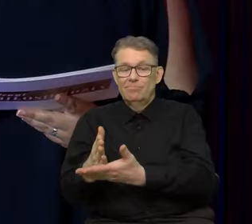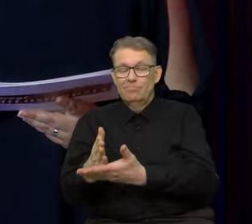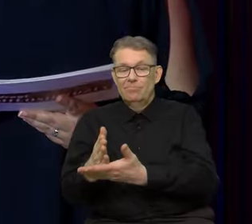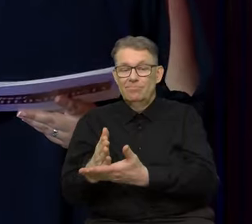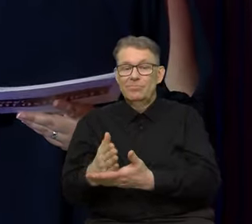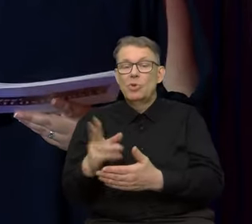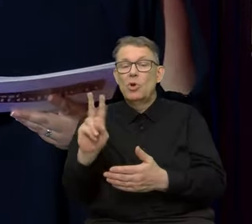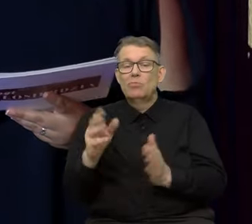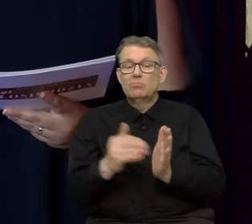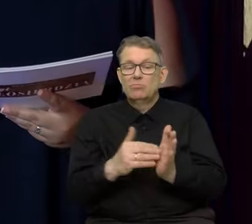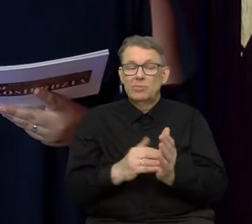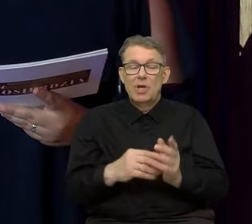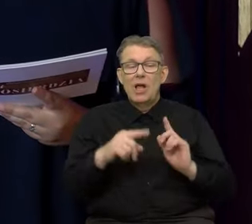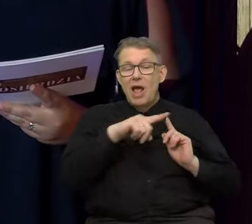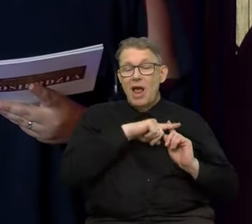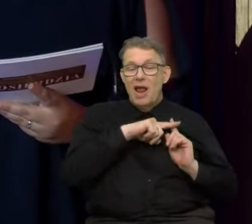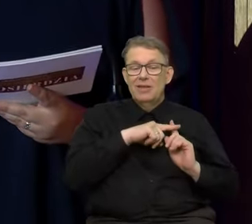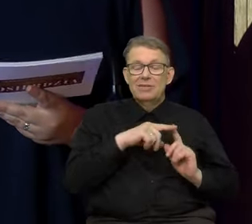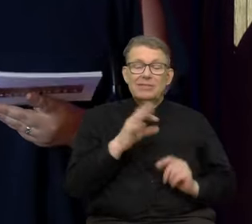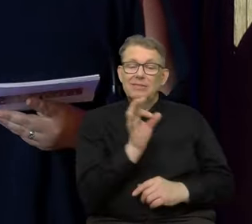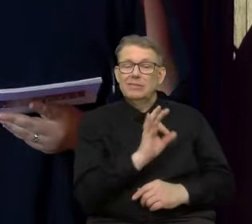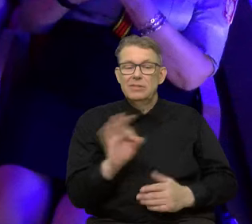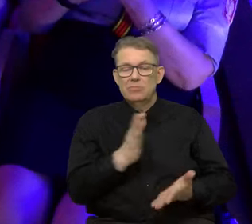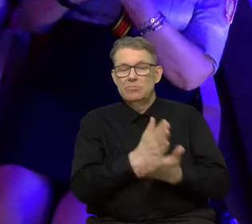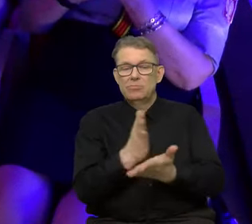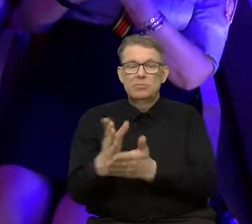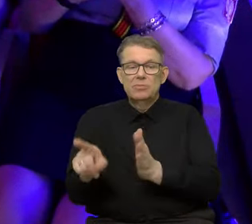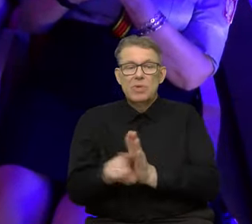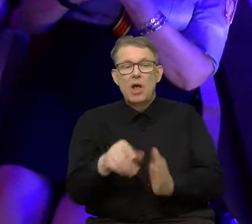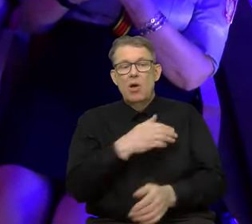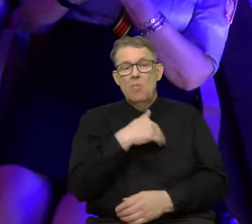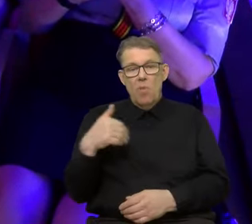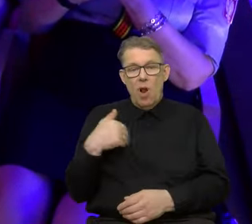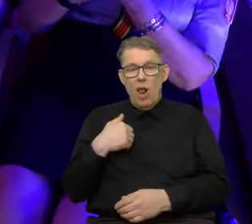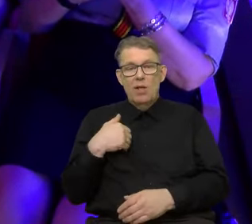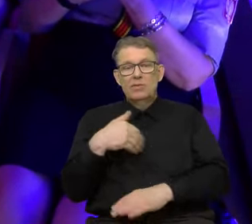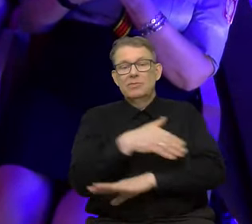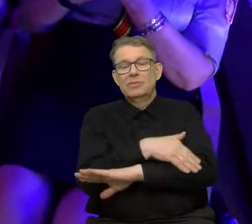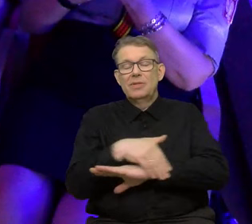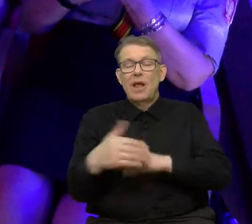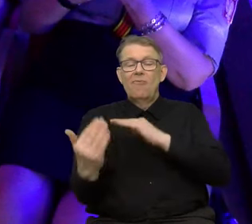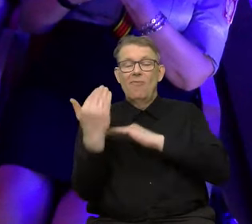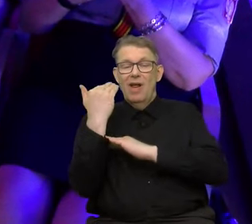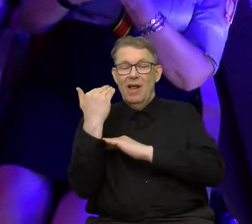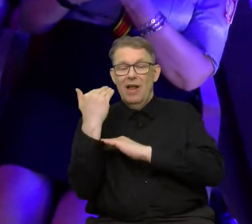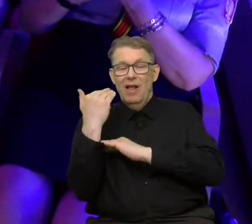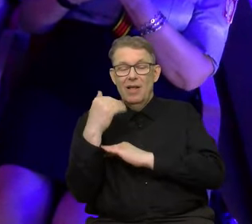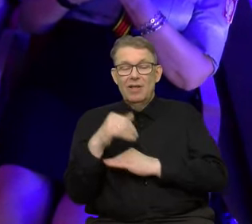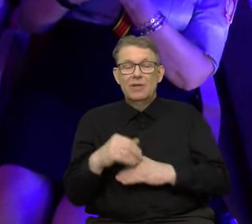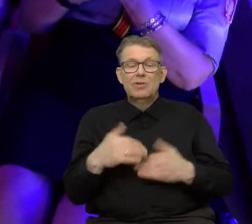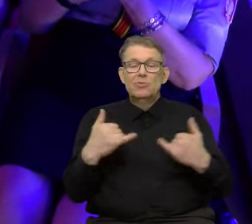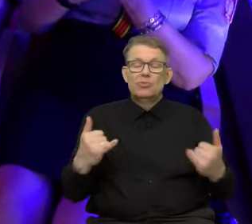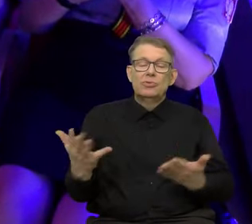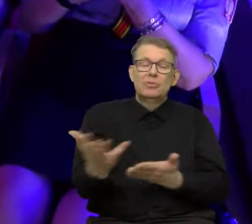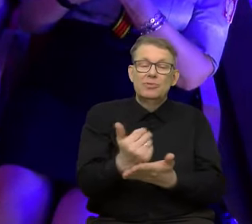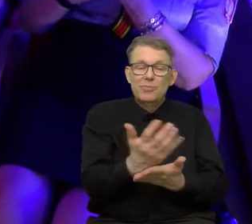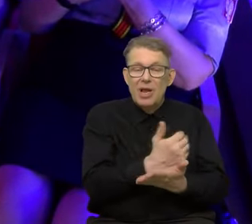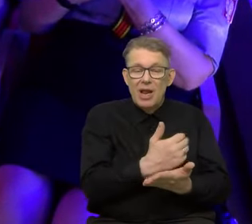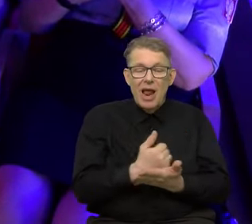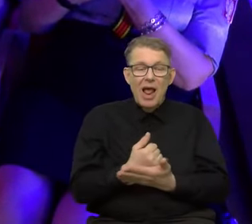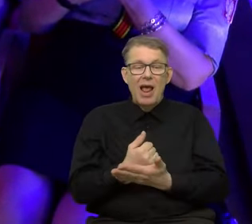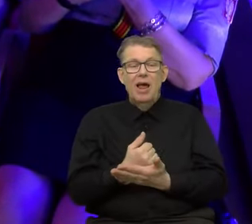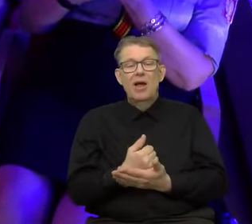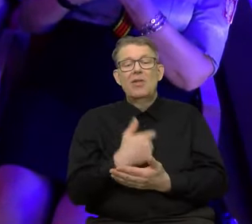pomagają Polakom na Kresach. Organizując zbiórki i festyny charytatywne, a od